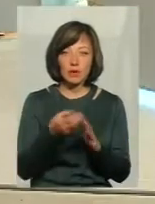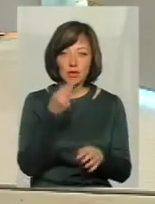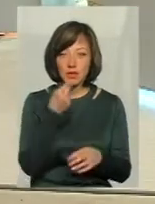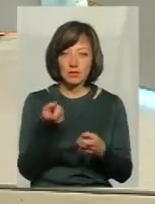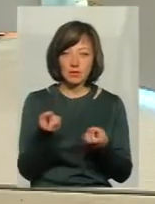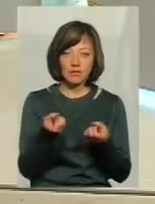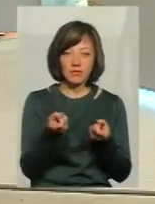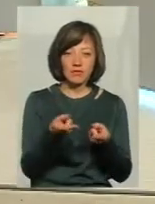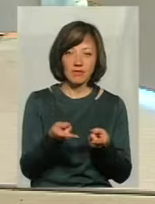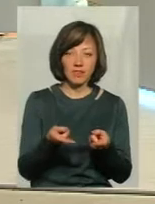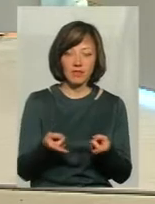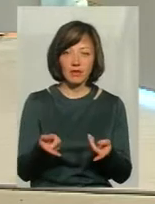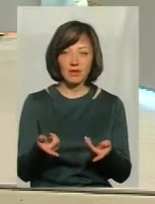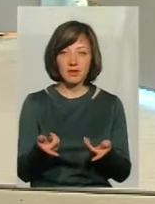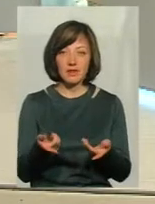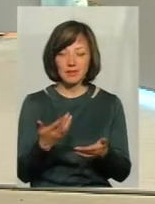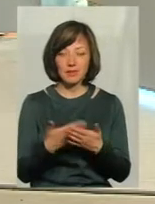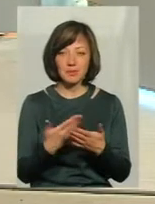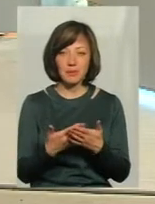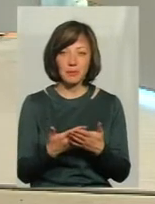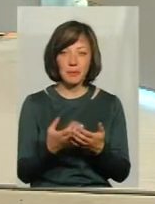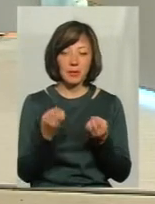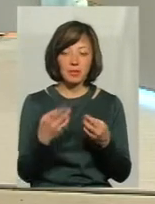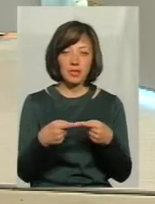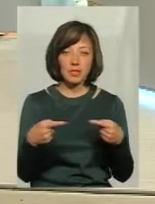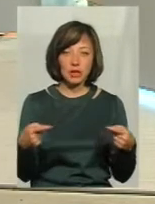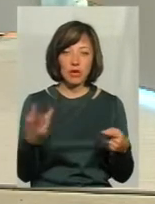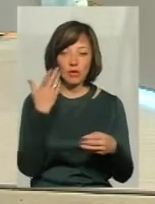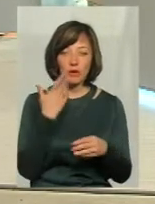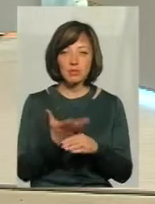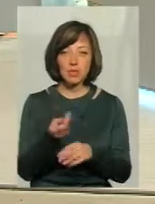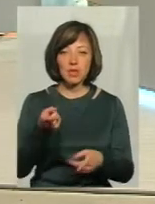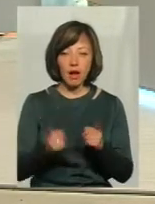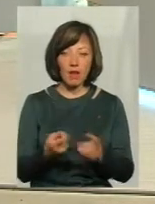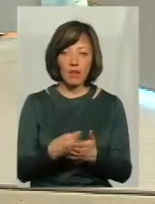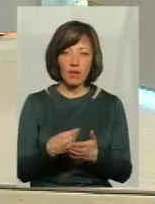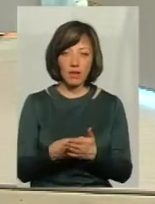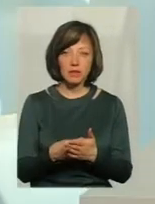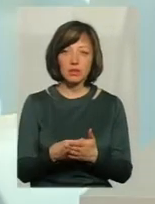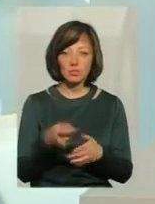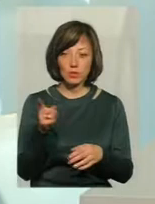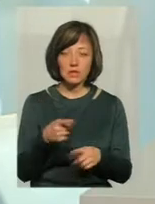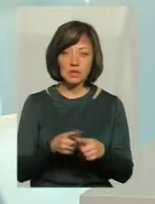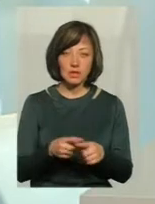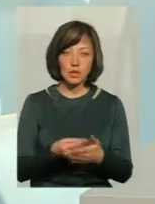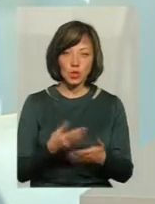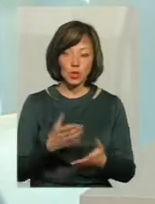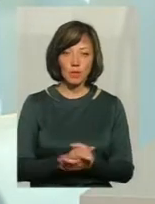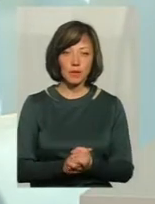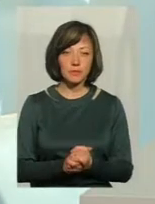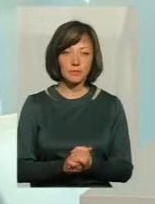його там просто вилити. А простими речами, коли ми сплачуємо реальну вартість, і тоді ми це цінуємо.